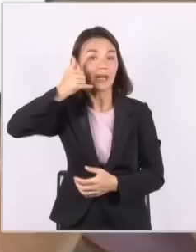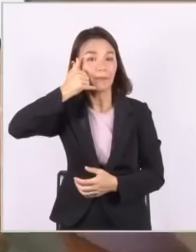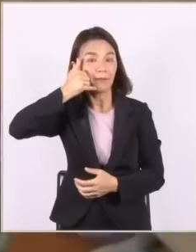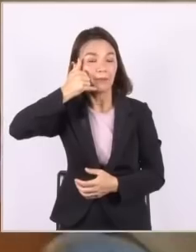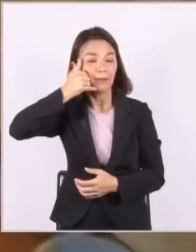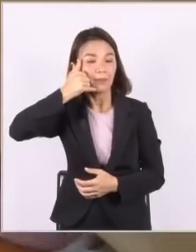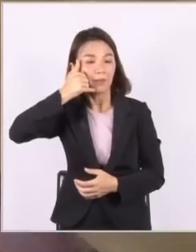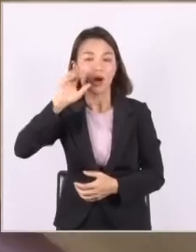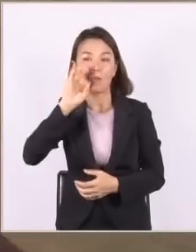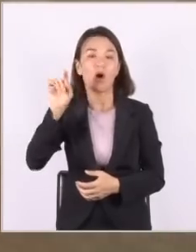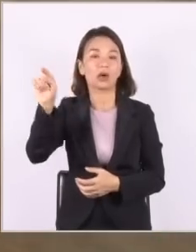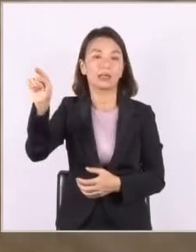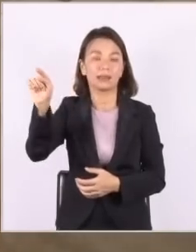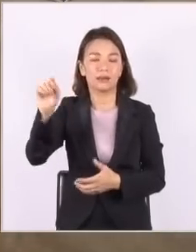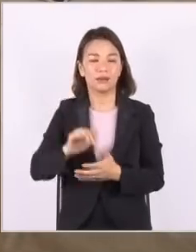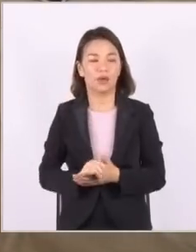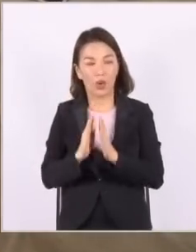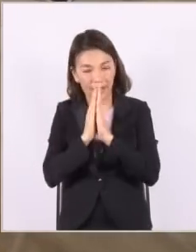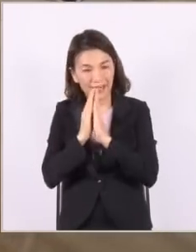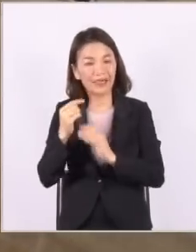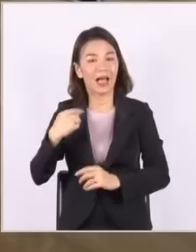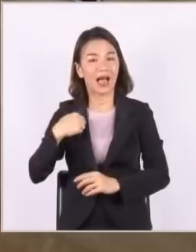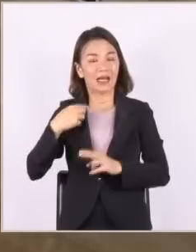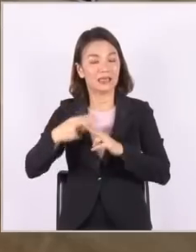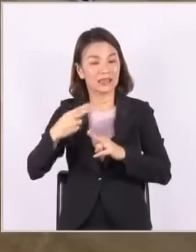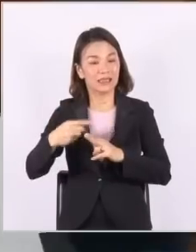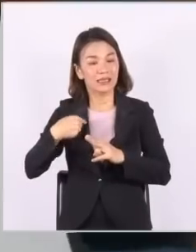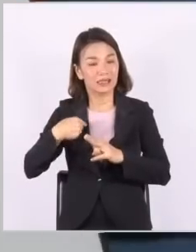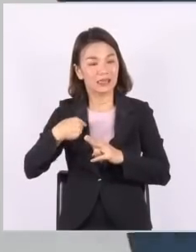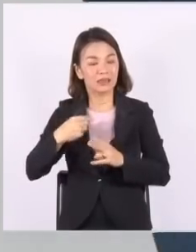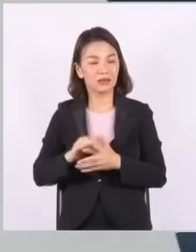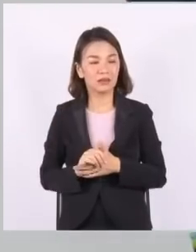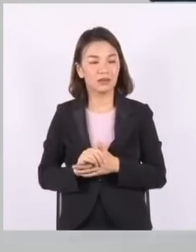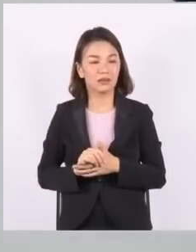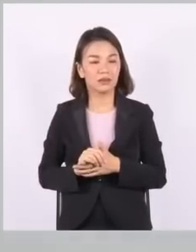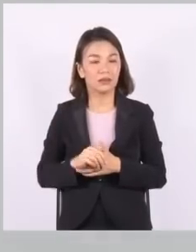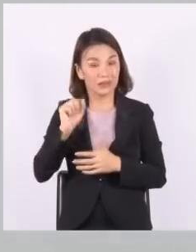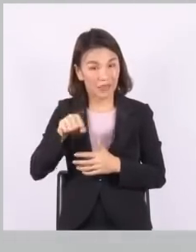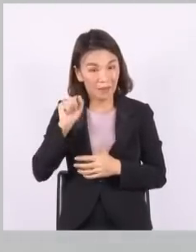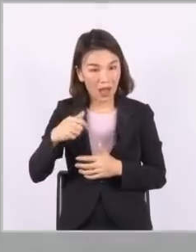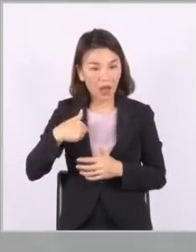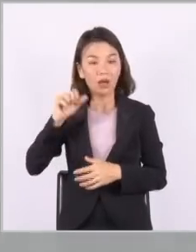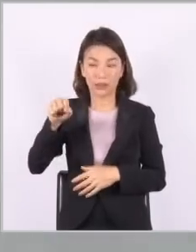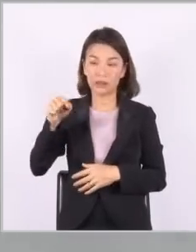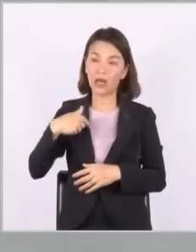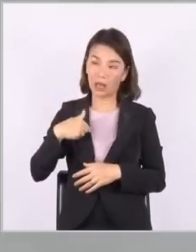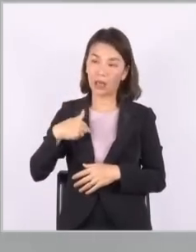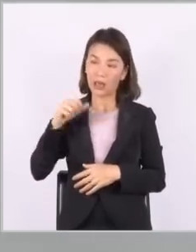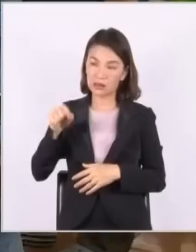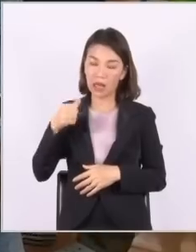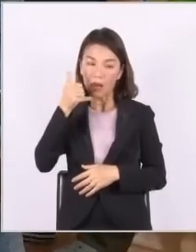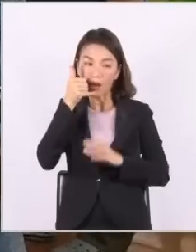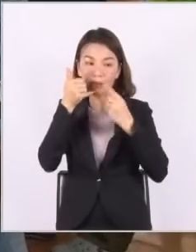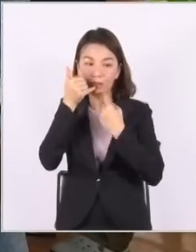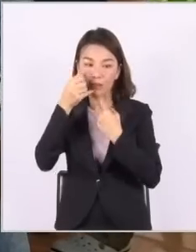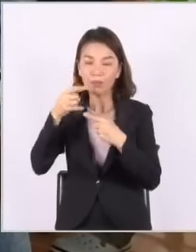ายสายเนี่ยอ้างบอกว่าสวัสดีค่ะคุณอดิภาคุณอดิภาสุวรรณชมพูใช่ไหมคะเธอก็บอกใช่ดิฉันเป็นเ